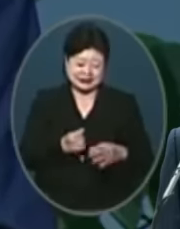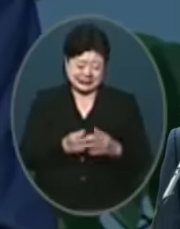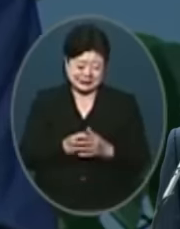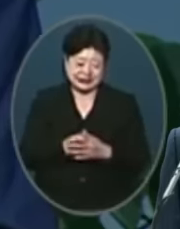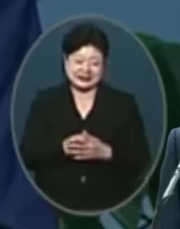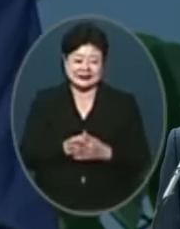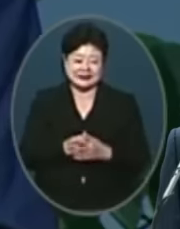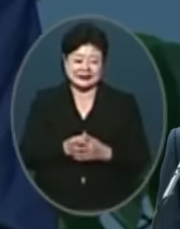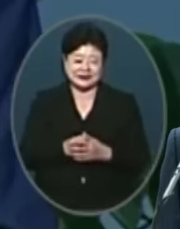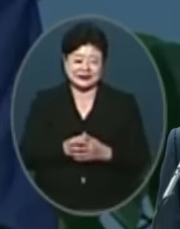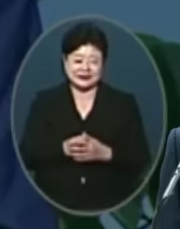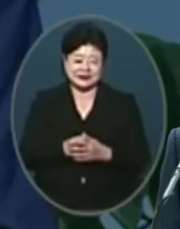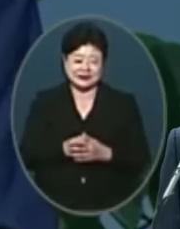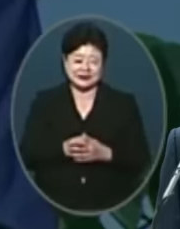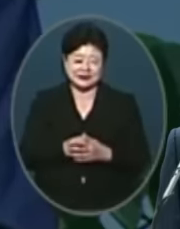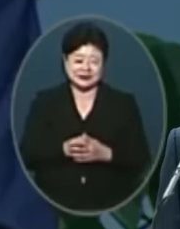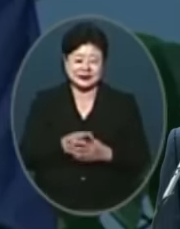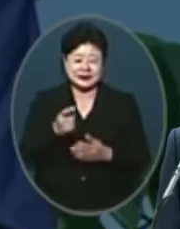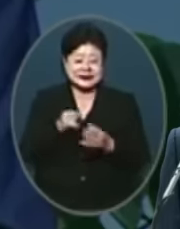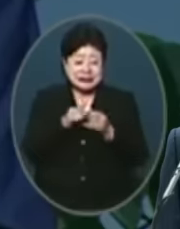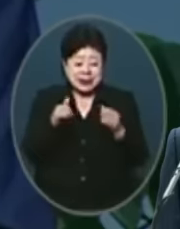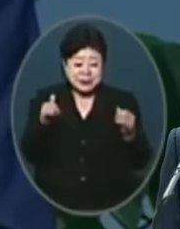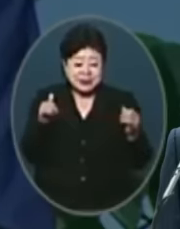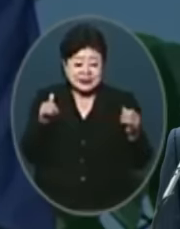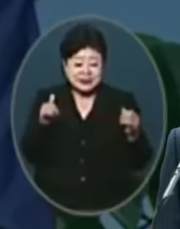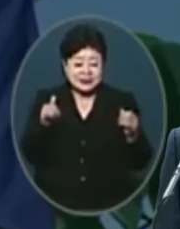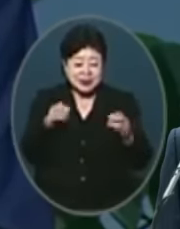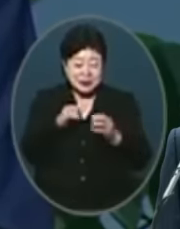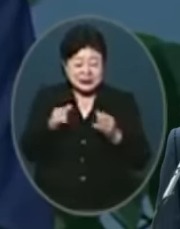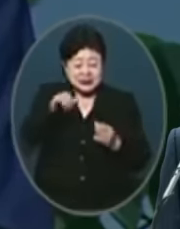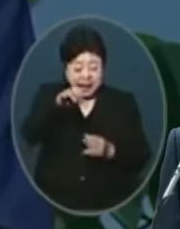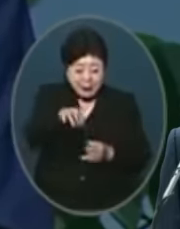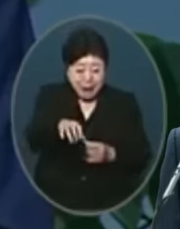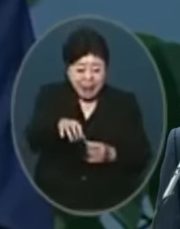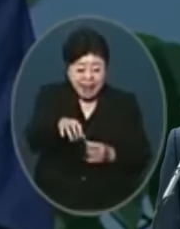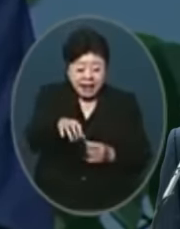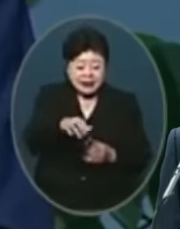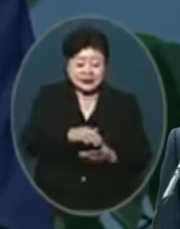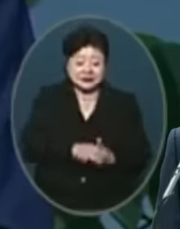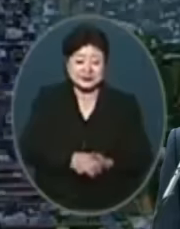그래서 그들은 백성들 앞에서